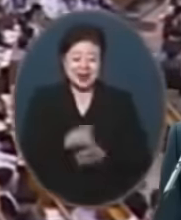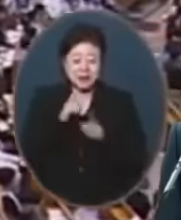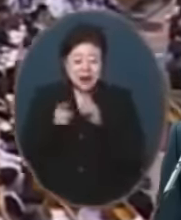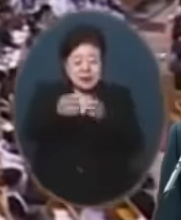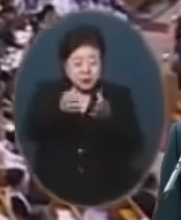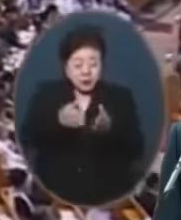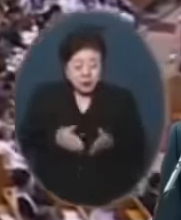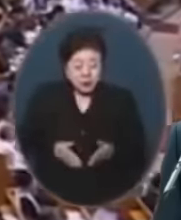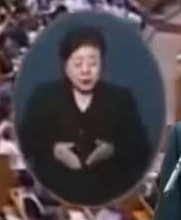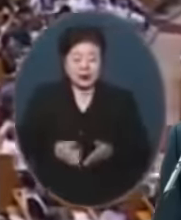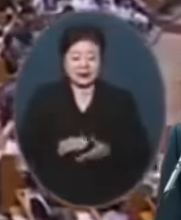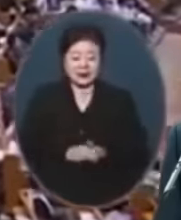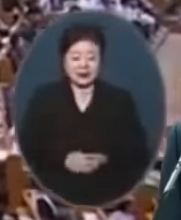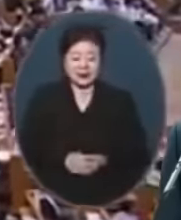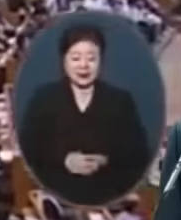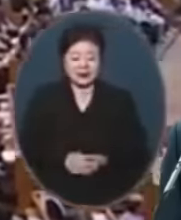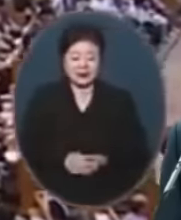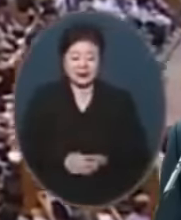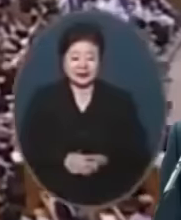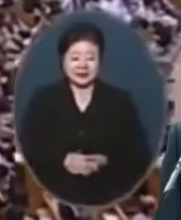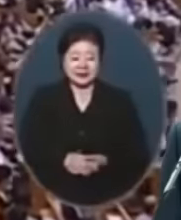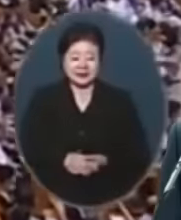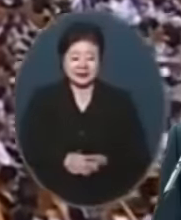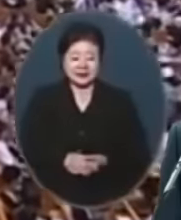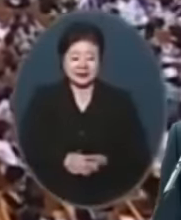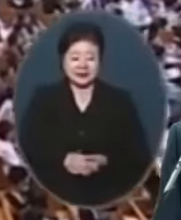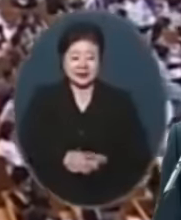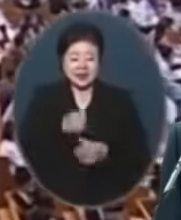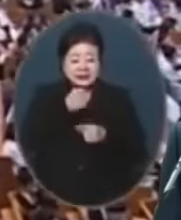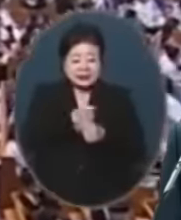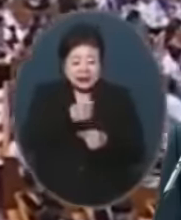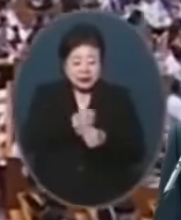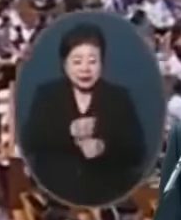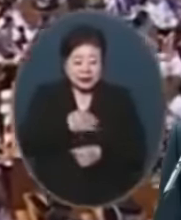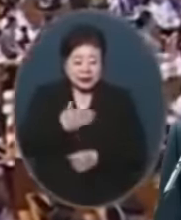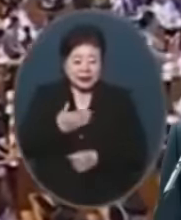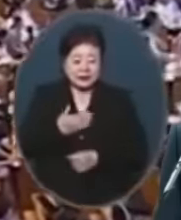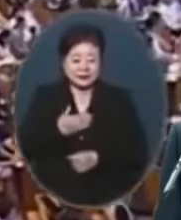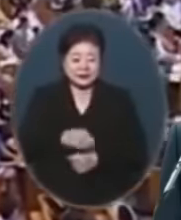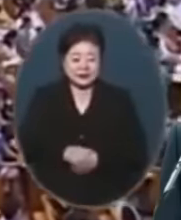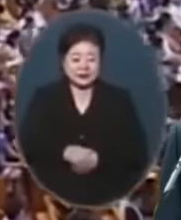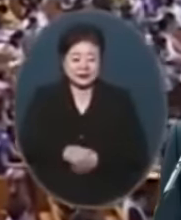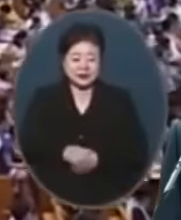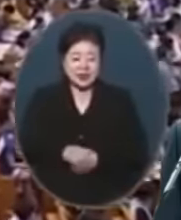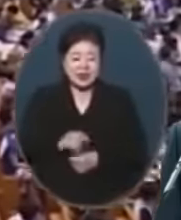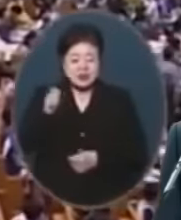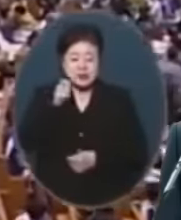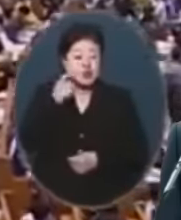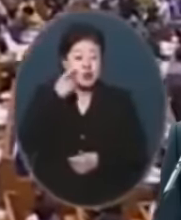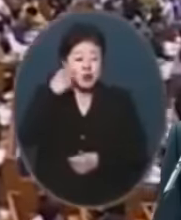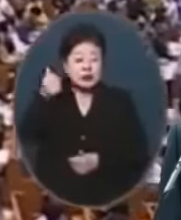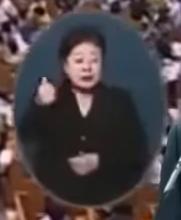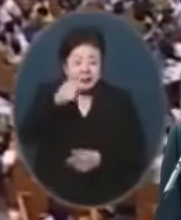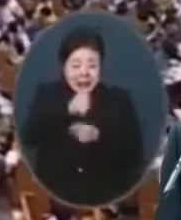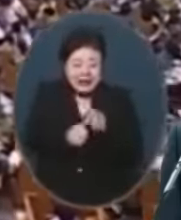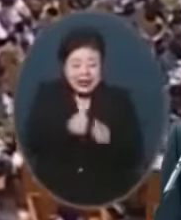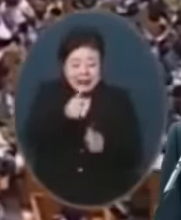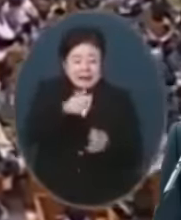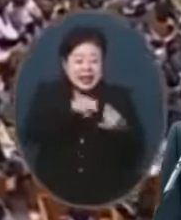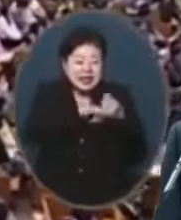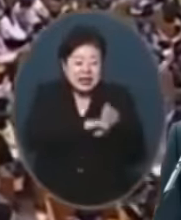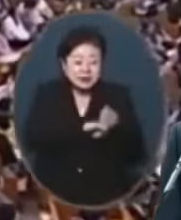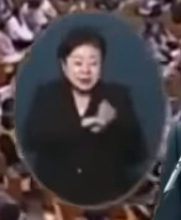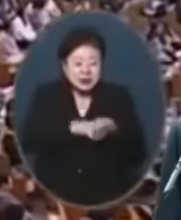말씀을 통한 변화와 우리가 창조를 알아야 됩니다. 찰스 스펄전 목사님은 하나님의